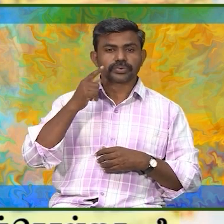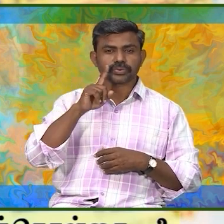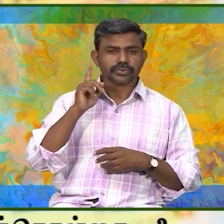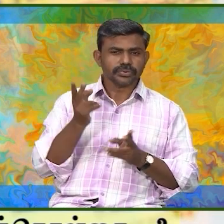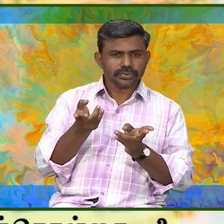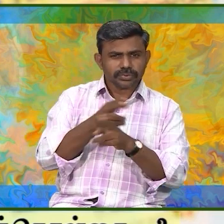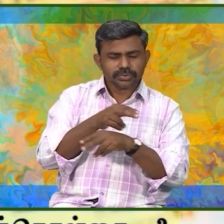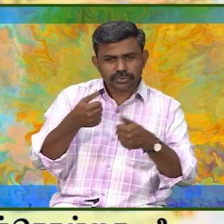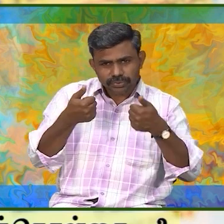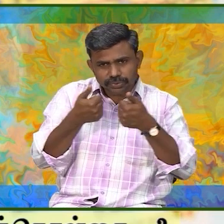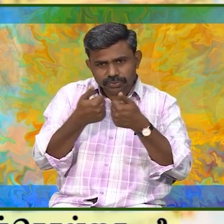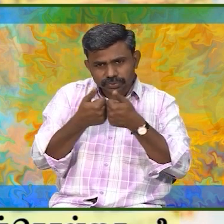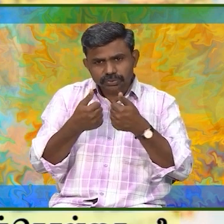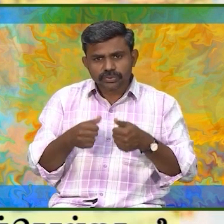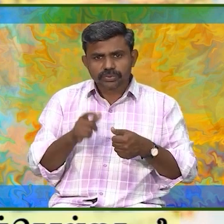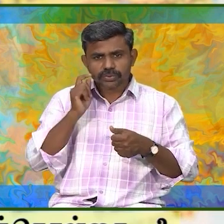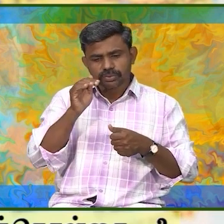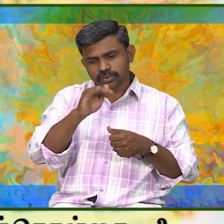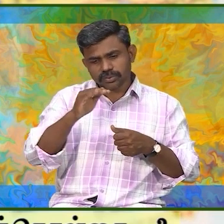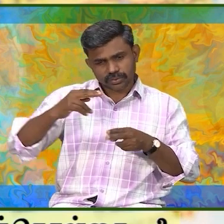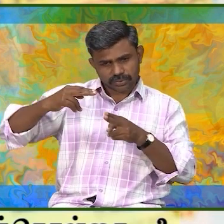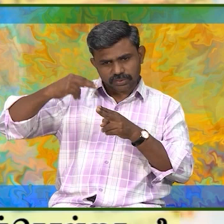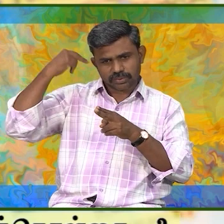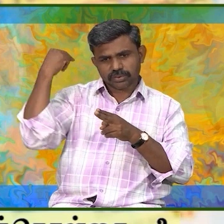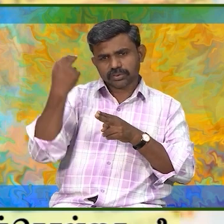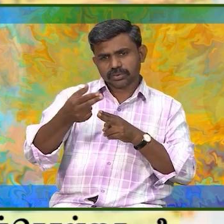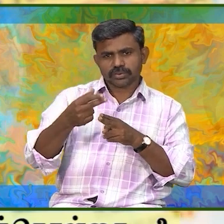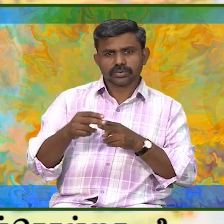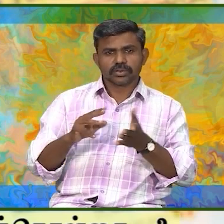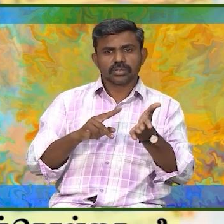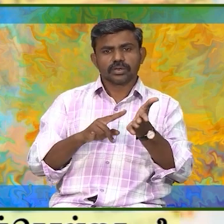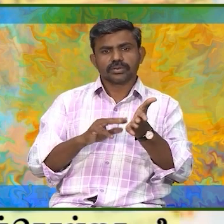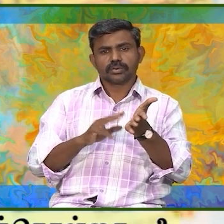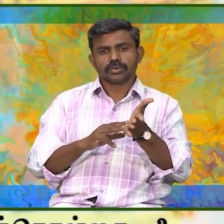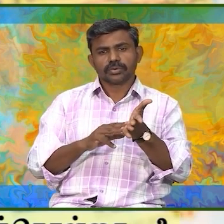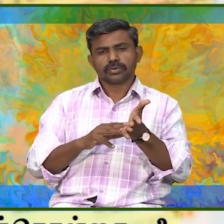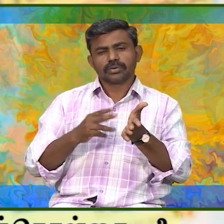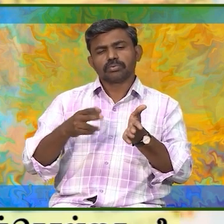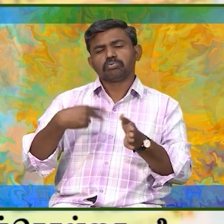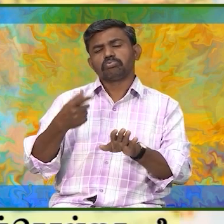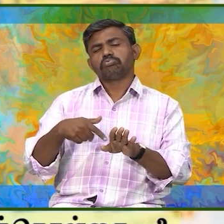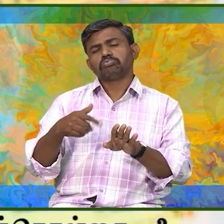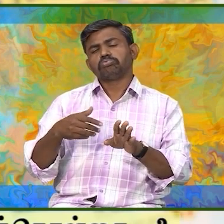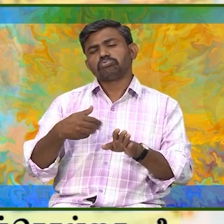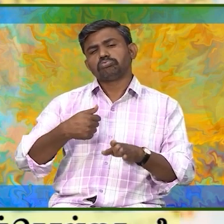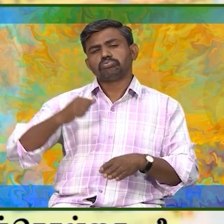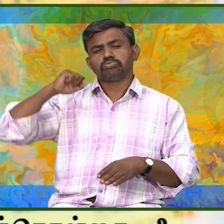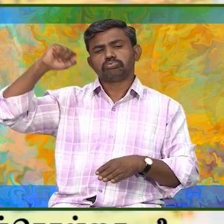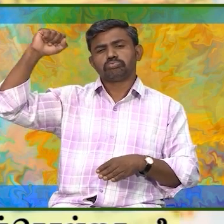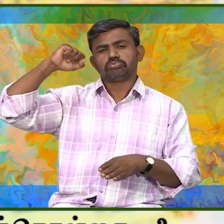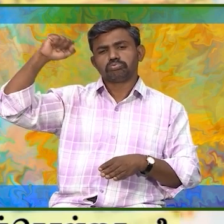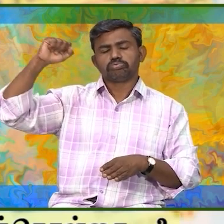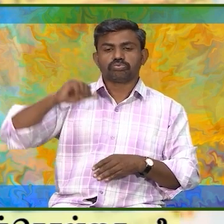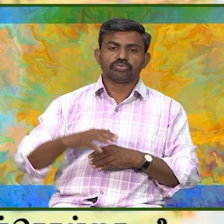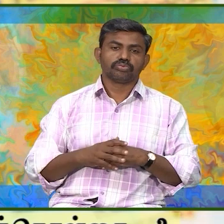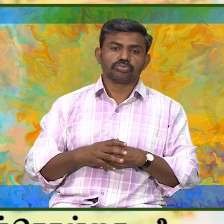நிறவெறி கொள்கை, இது மனித உரிமையை மீறும் செயல் என்று நெல்சன் மண்டேலா பல வருடங்களாக போராடி கொண்டே இருக்கிறார். அவர் மிகப்பெரிய